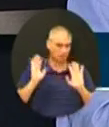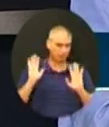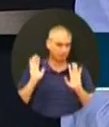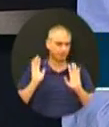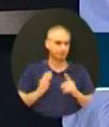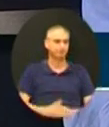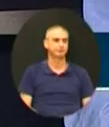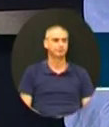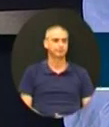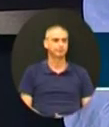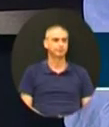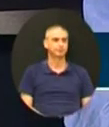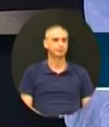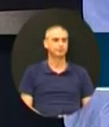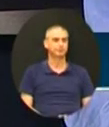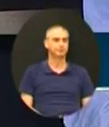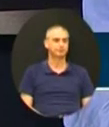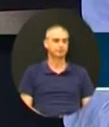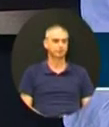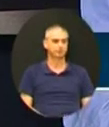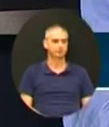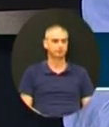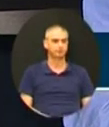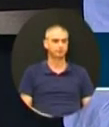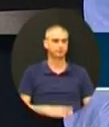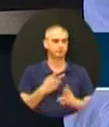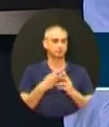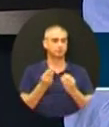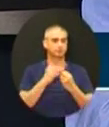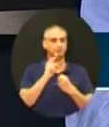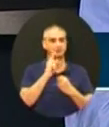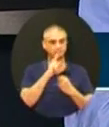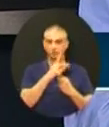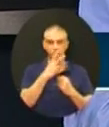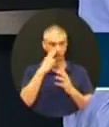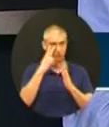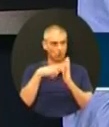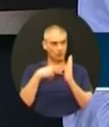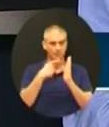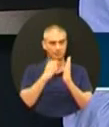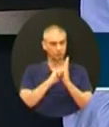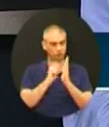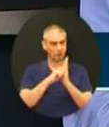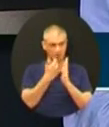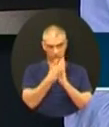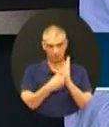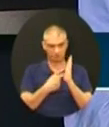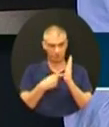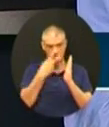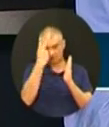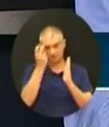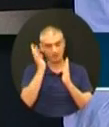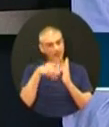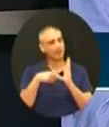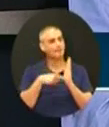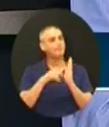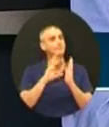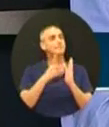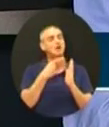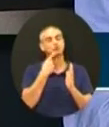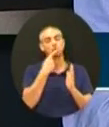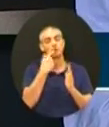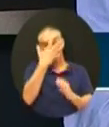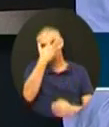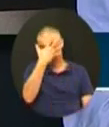כן. הוא רק מתווסף עליה, ומי שקורא לא רק את הטקסט של המסמך עצמו בערבית, אלא גם את מה